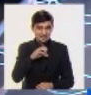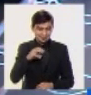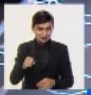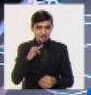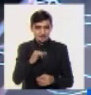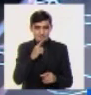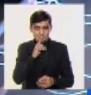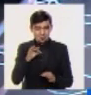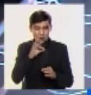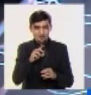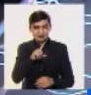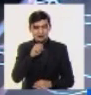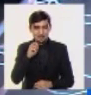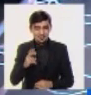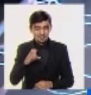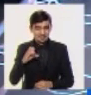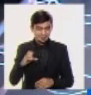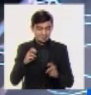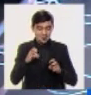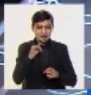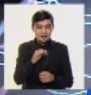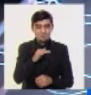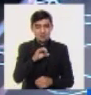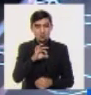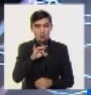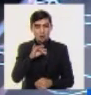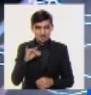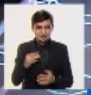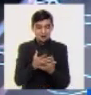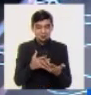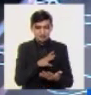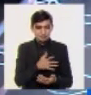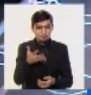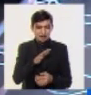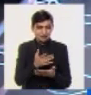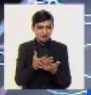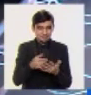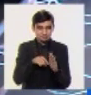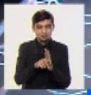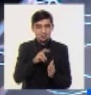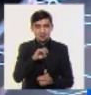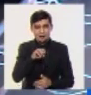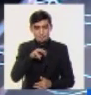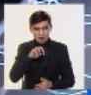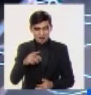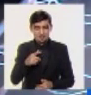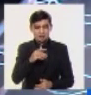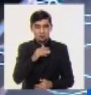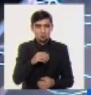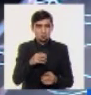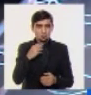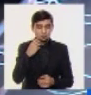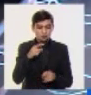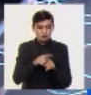конфеты на основе злаков «Злакс». «Фиория» — это коллекция из пяти разных начинок в шоколаде. Карамельной, желейной, йогуртовой,